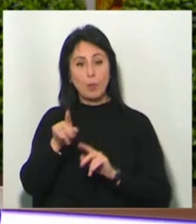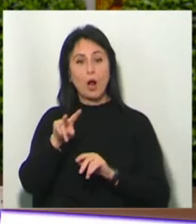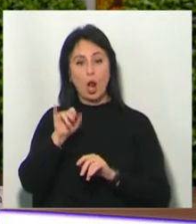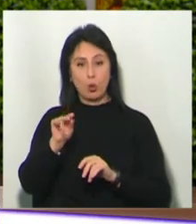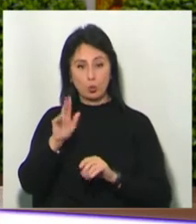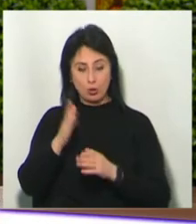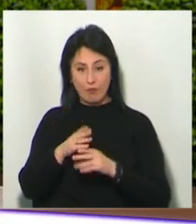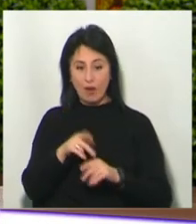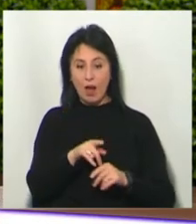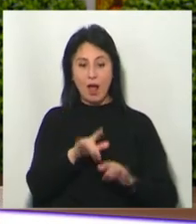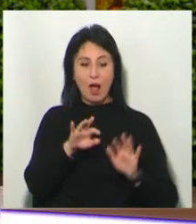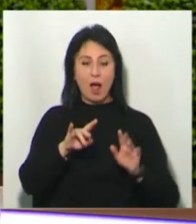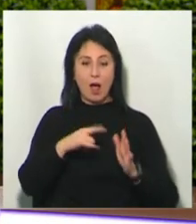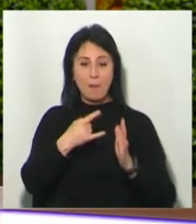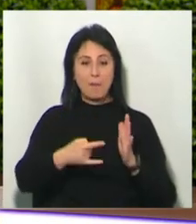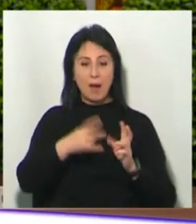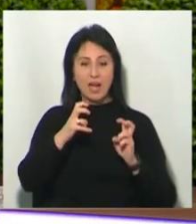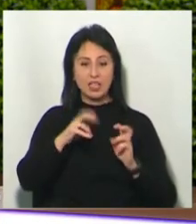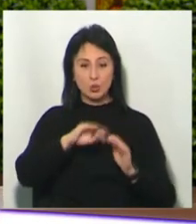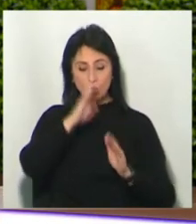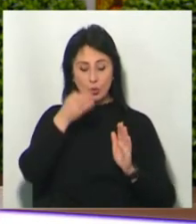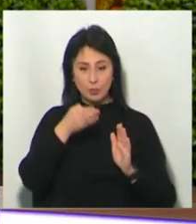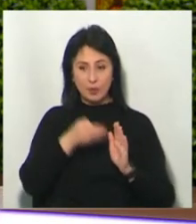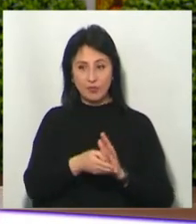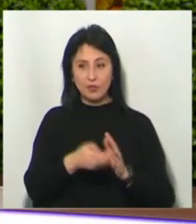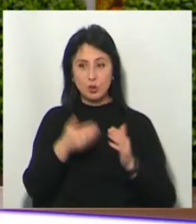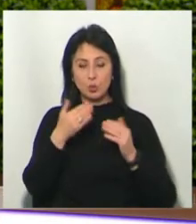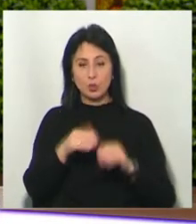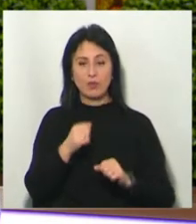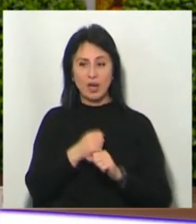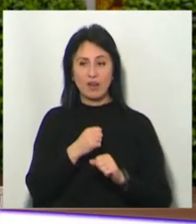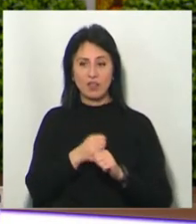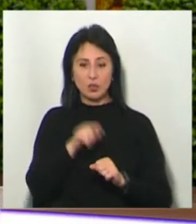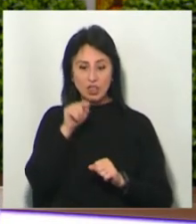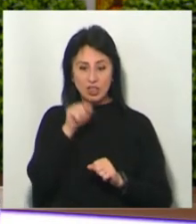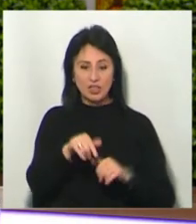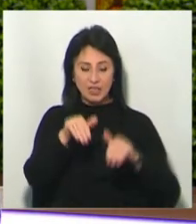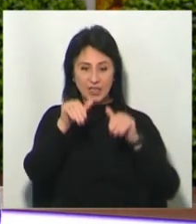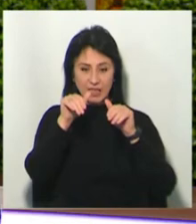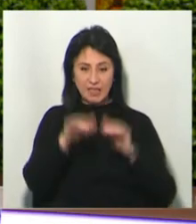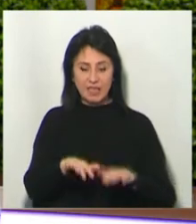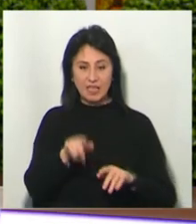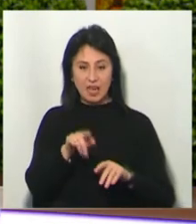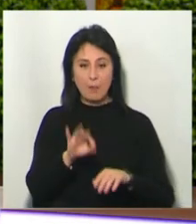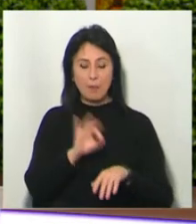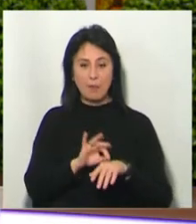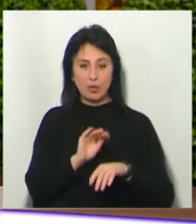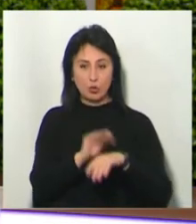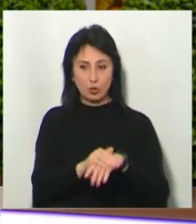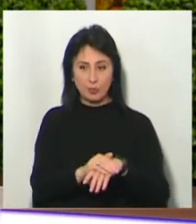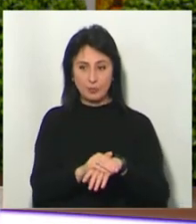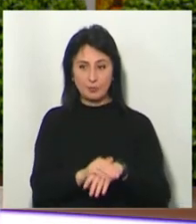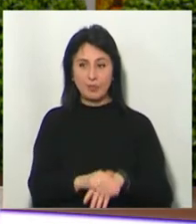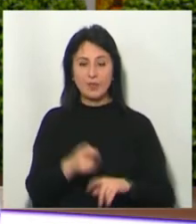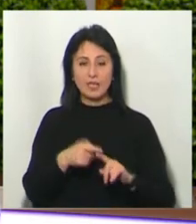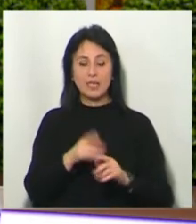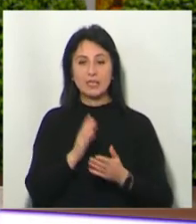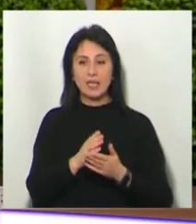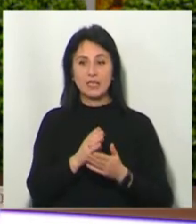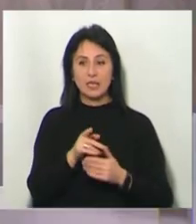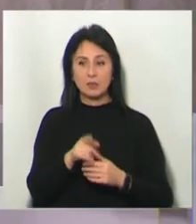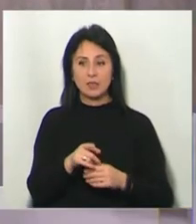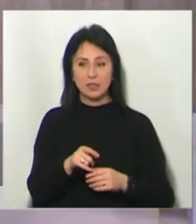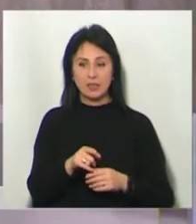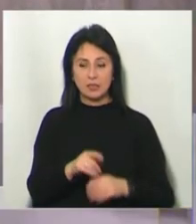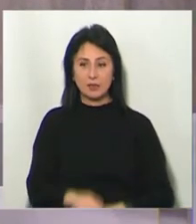ტვინის სტრუქტურული შესწავლა და საბოლოო არის უკვე დიგიტალური ანგიოგრაფიის გაკეთება, სადაც უშუალოდ დგინდება ამ პათოლოგიის არსი. Ეს არის აი